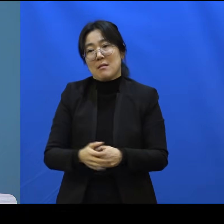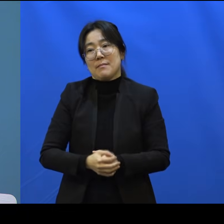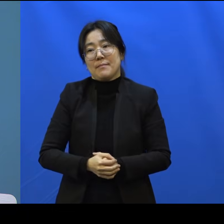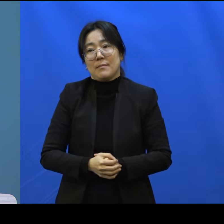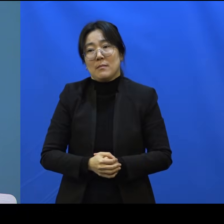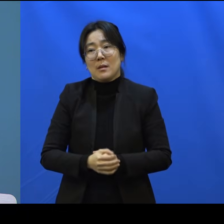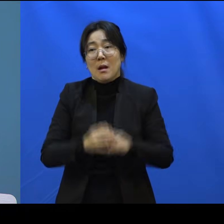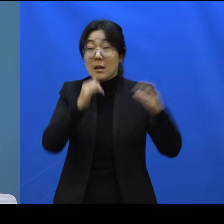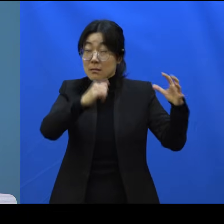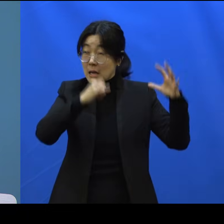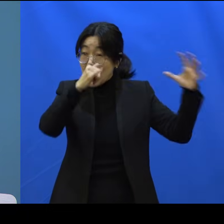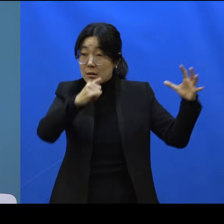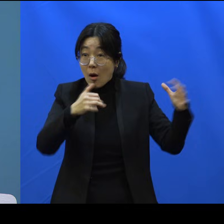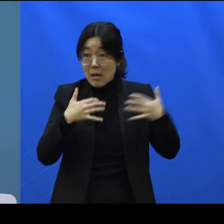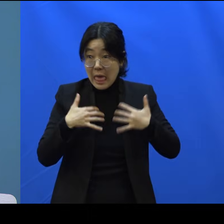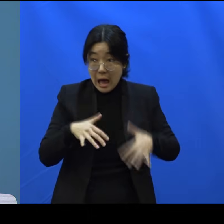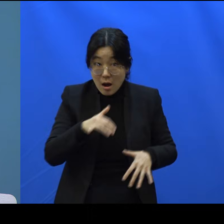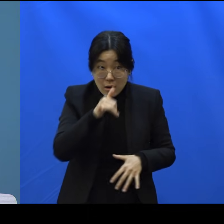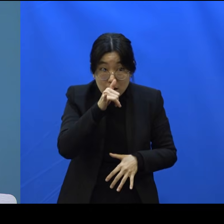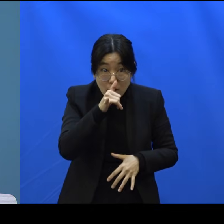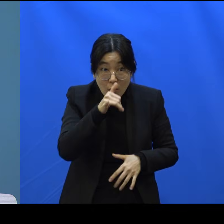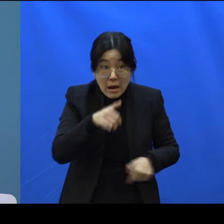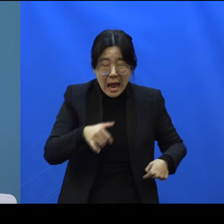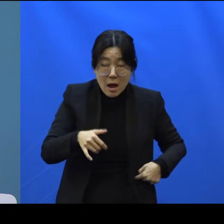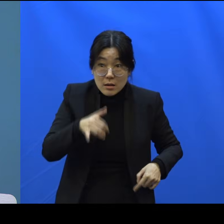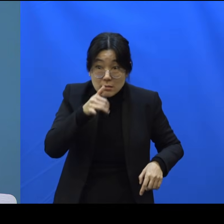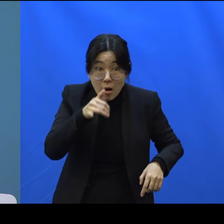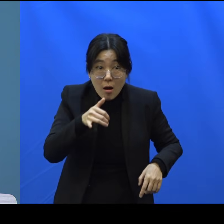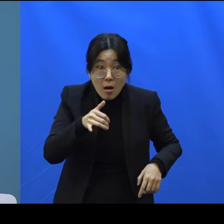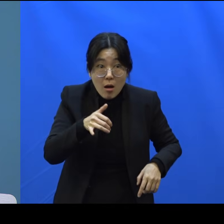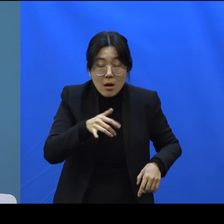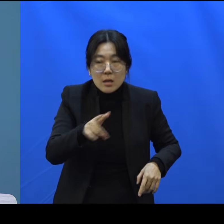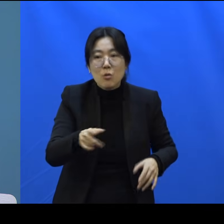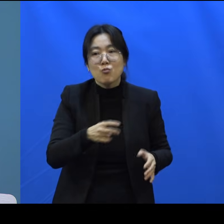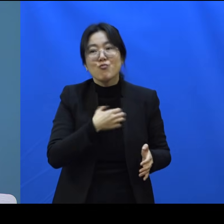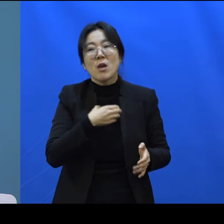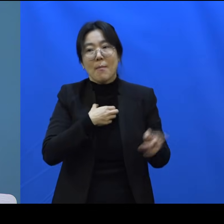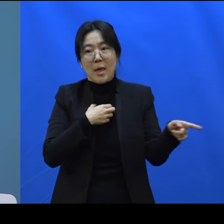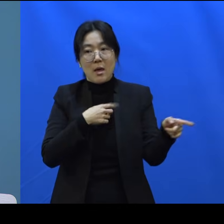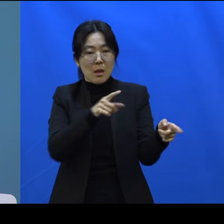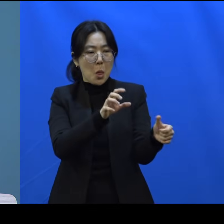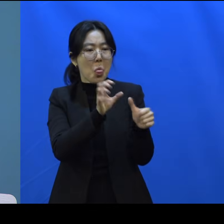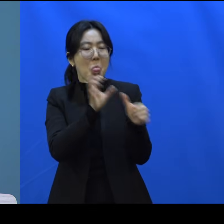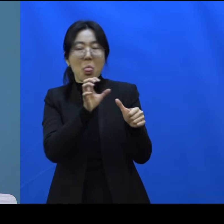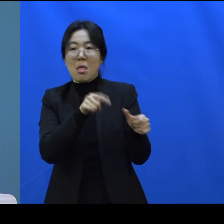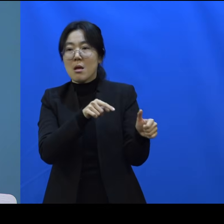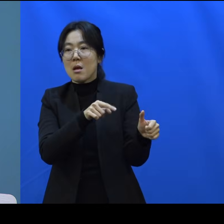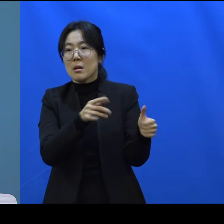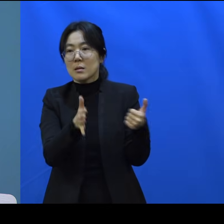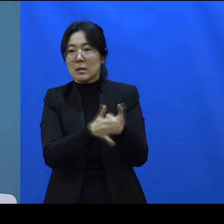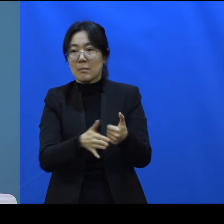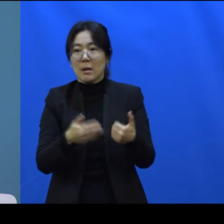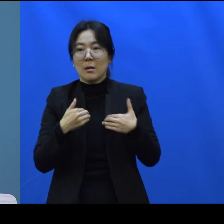약한 부분을 숨기려고 하죠. 약함을 드러내면 그건 위험한 거죠. 피해를 입어요.